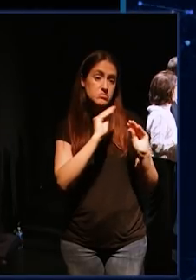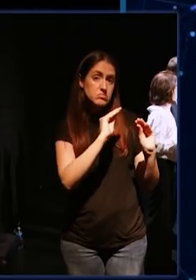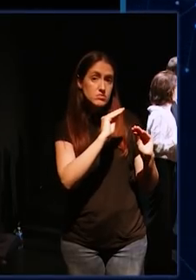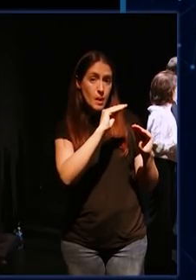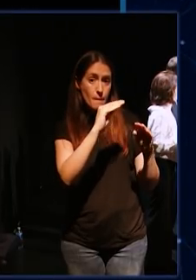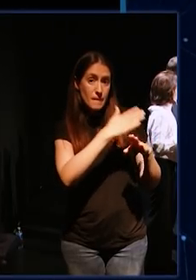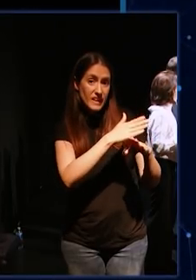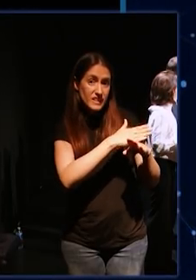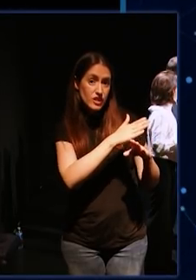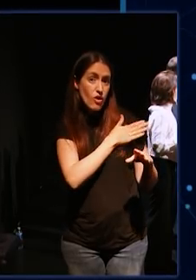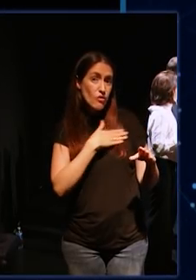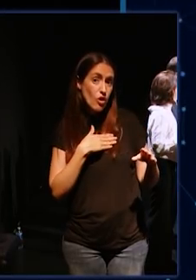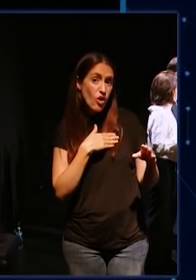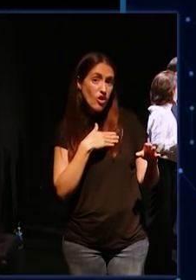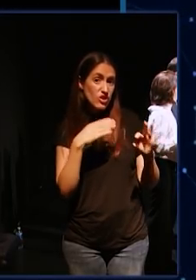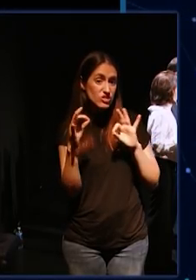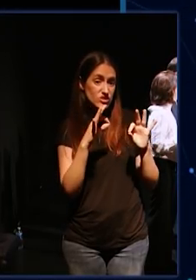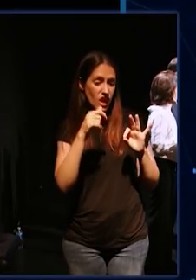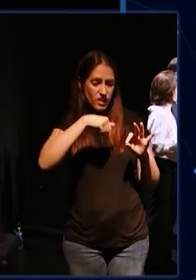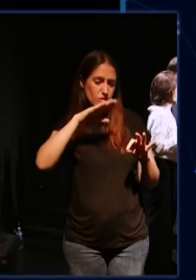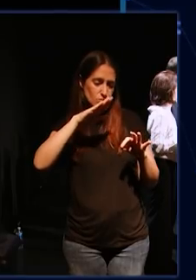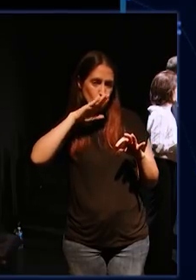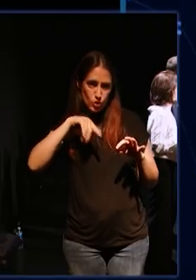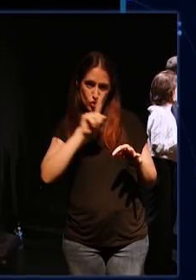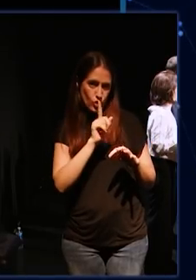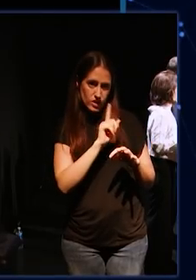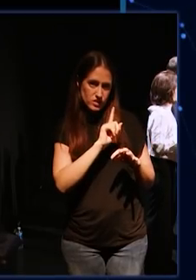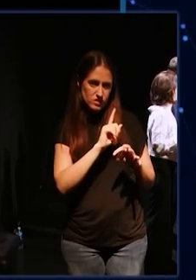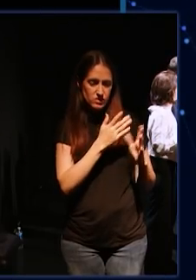pujar cadires, doncs crec que s'ha equivocat de joc.